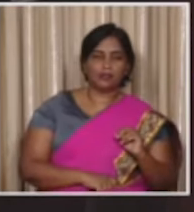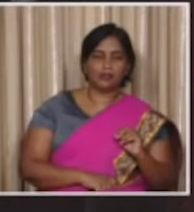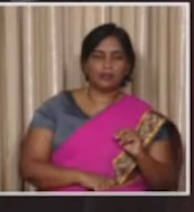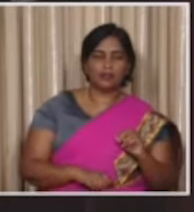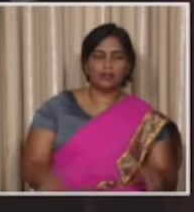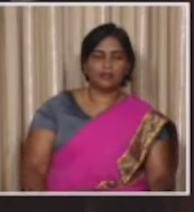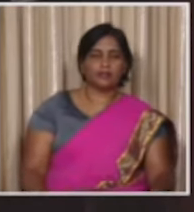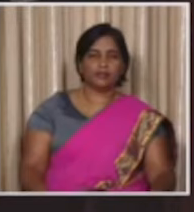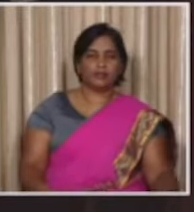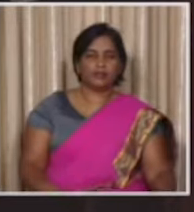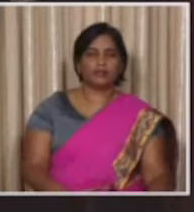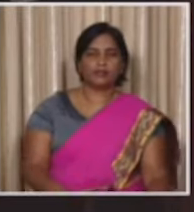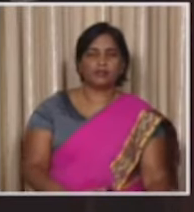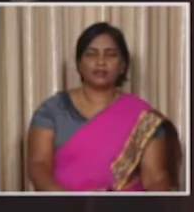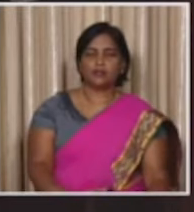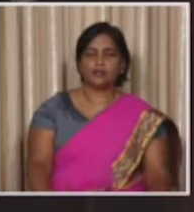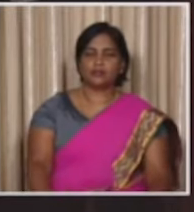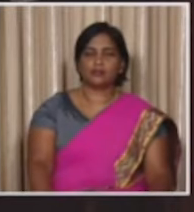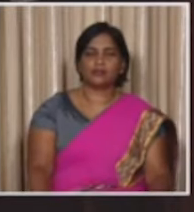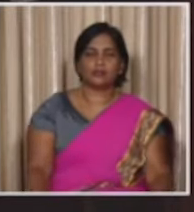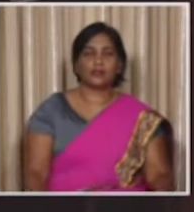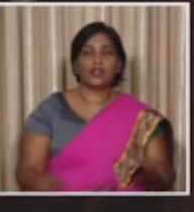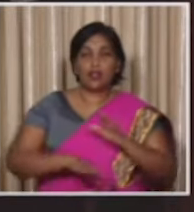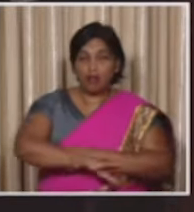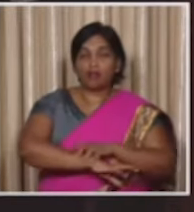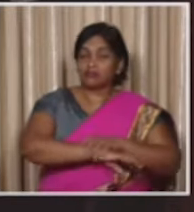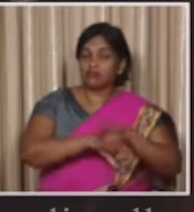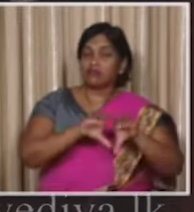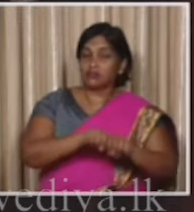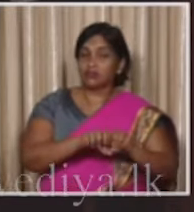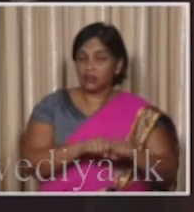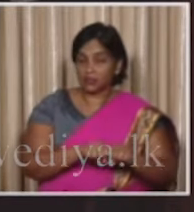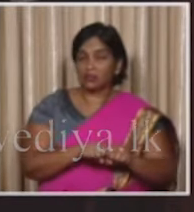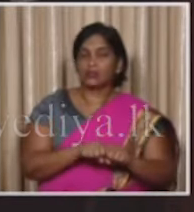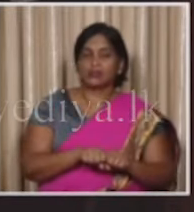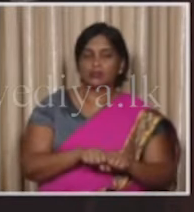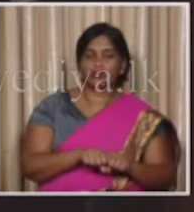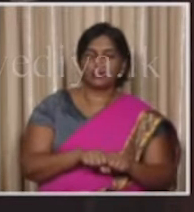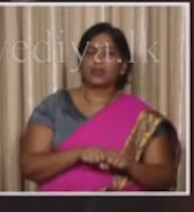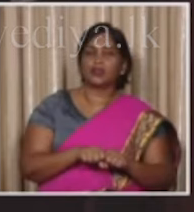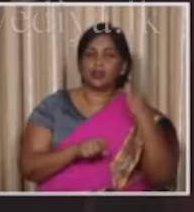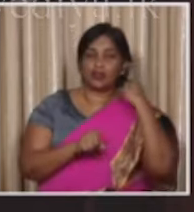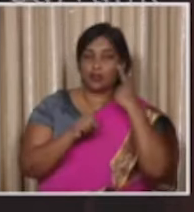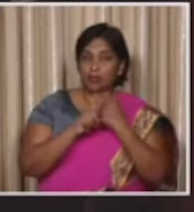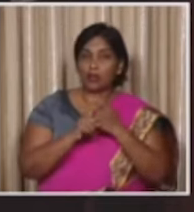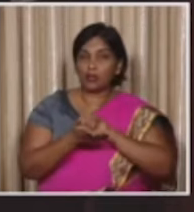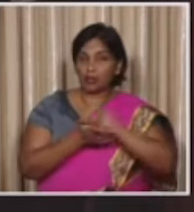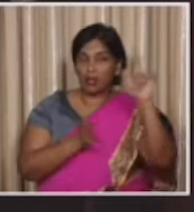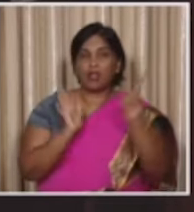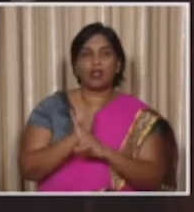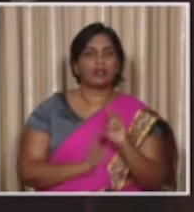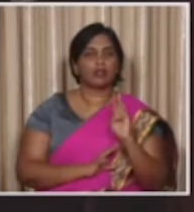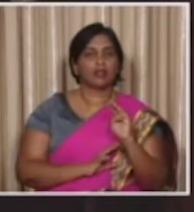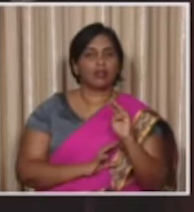කතානායකතුමනි. මේ කකුල් මිරිකන්න කකුල් මිරිකපු කෙනාගෙනුත් කොරියාවේ වන්න ලක්ෂ 30ක් ගන්න. කවුද